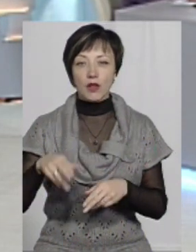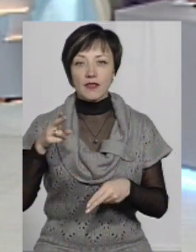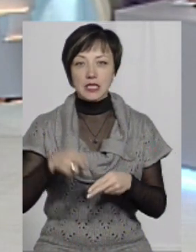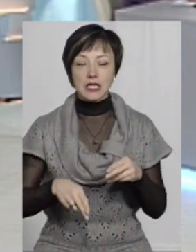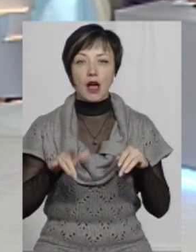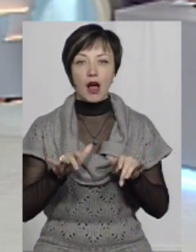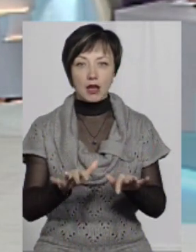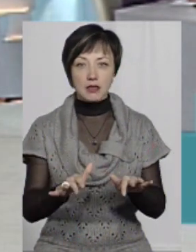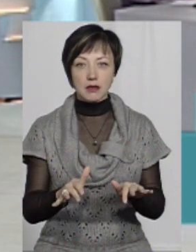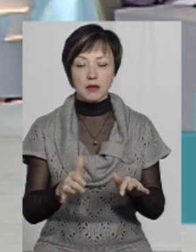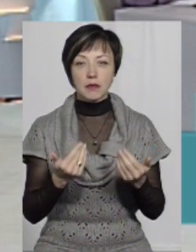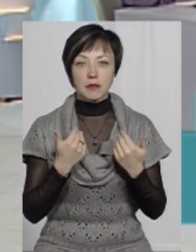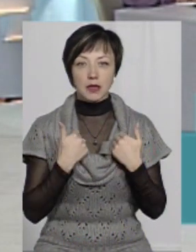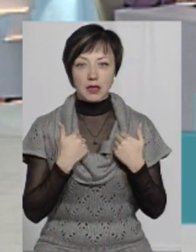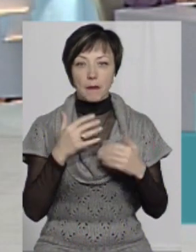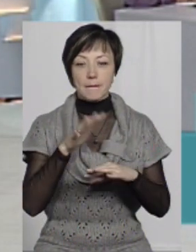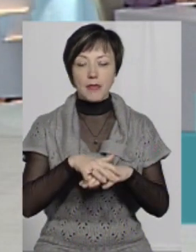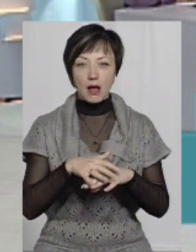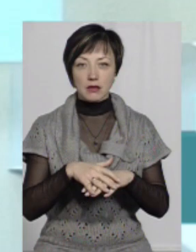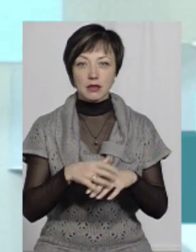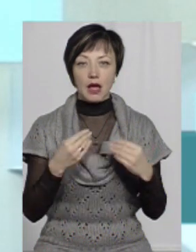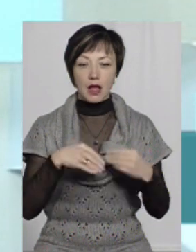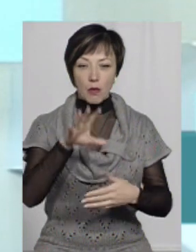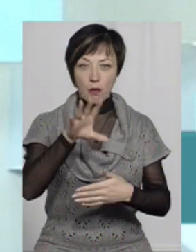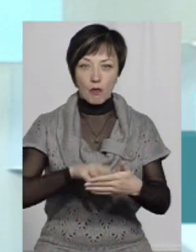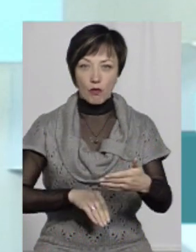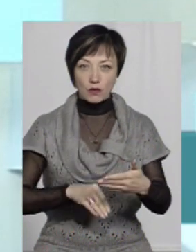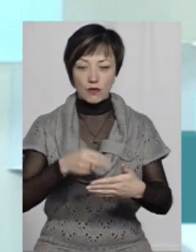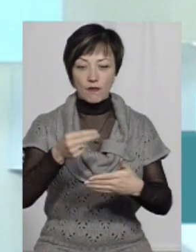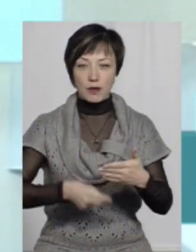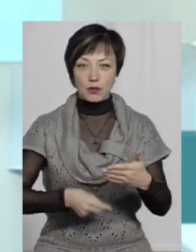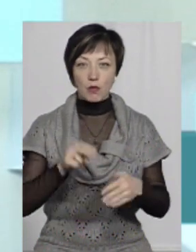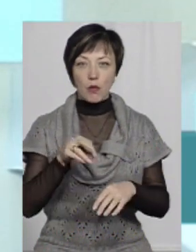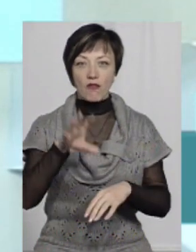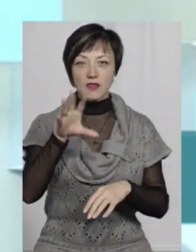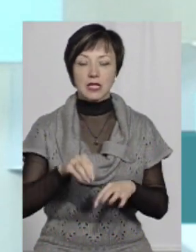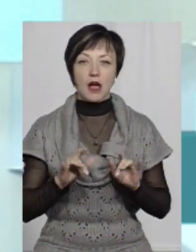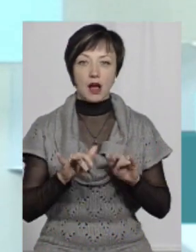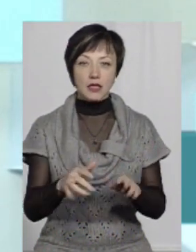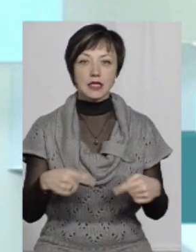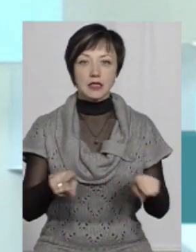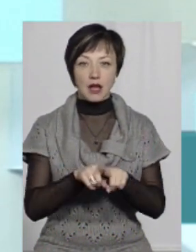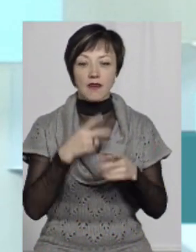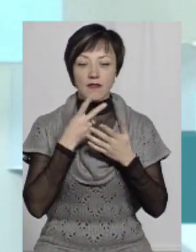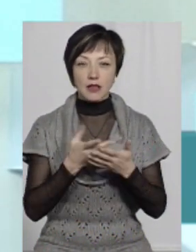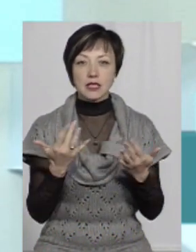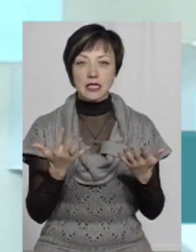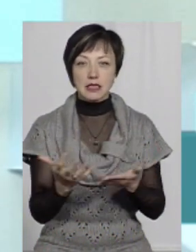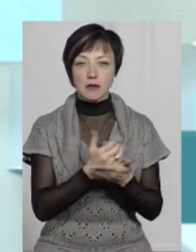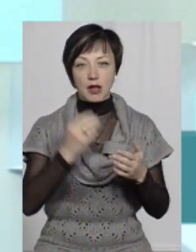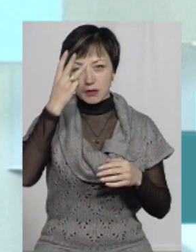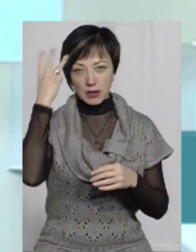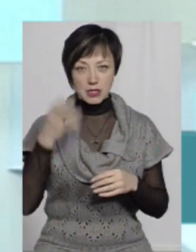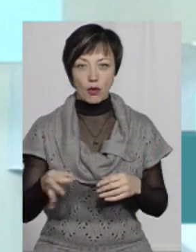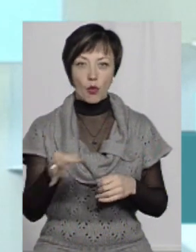кінці акції мені банк дає повністю банківську виписку по всій акції, таким чином видно, скільки зібрала